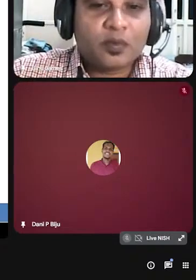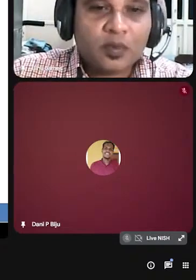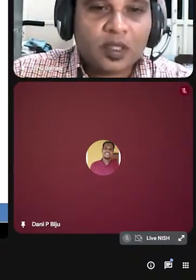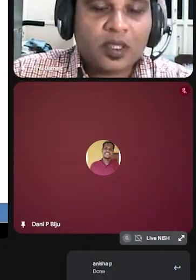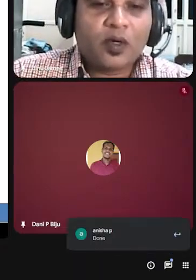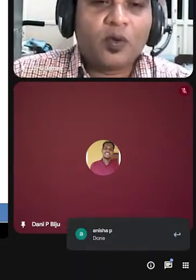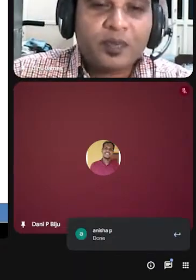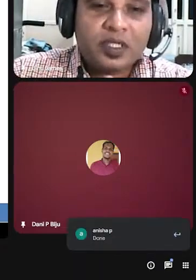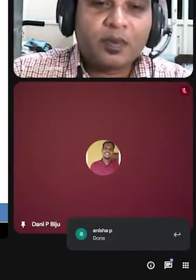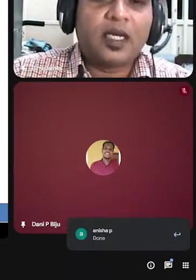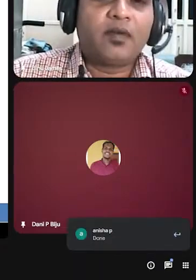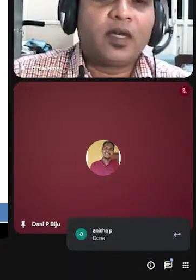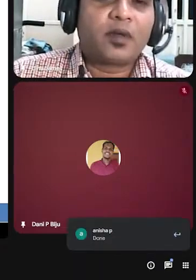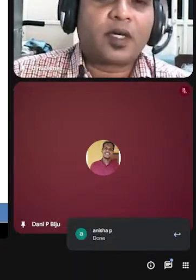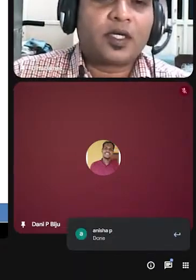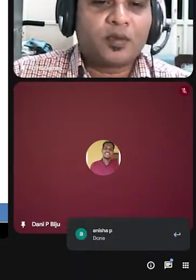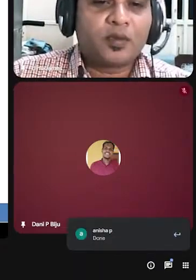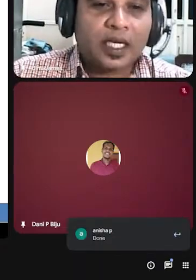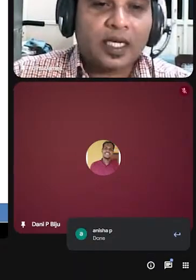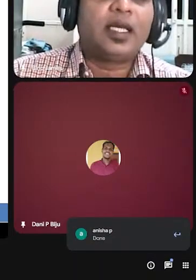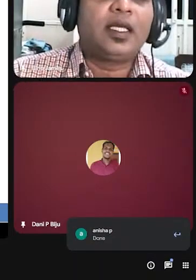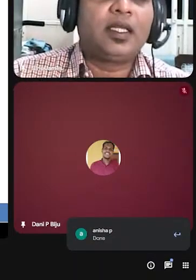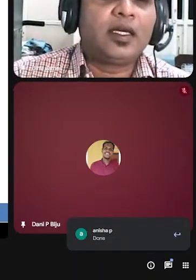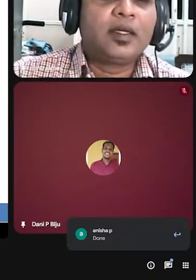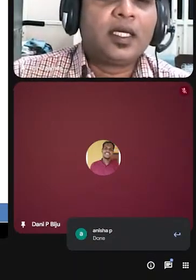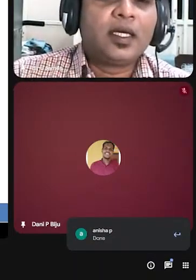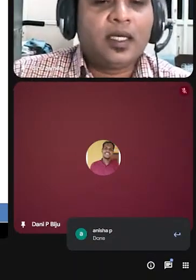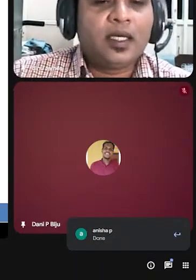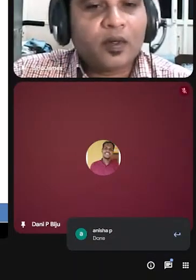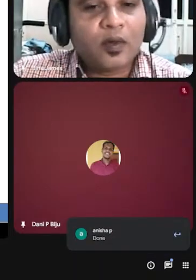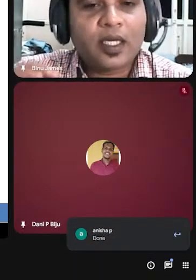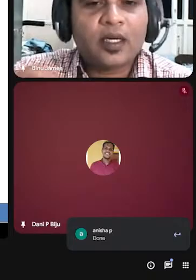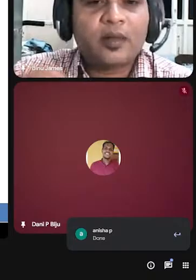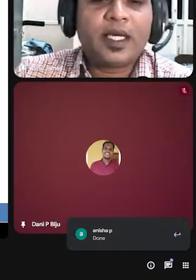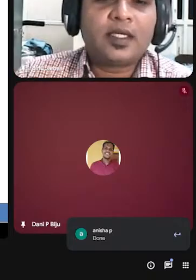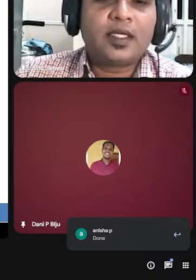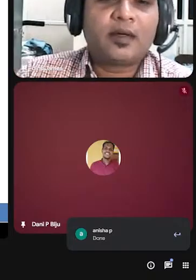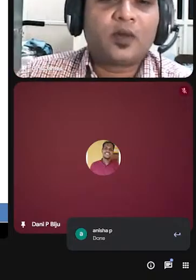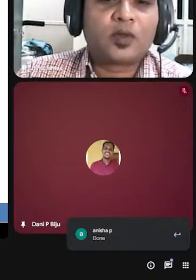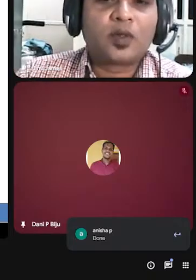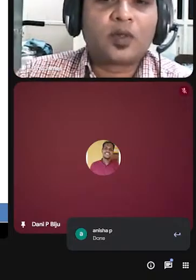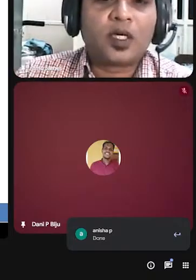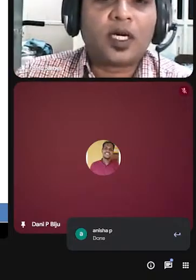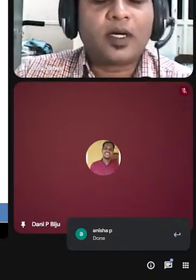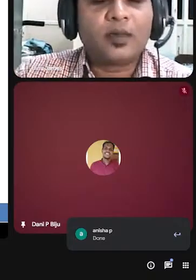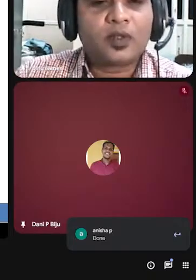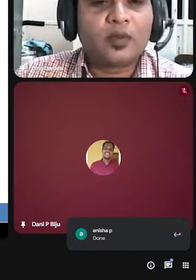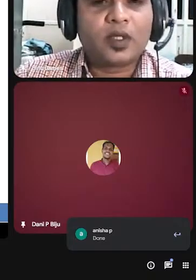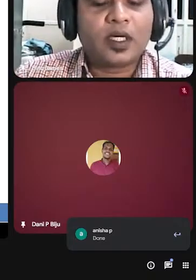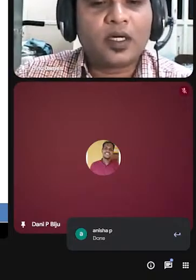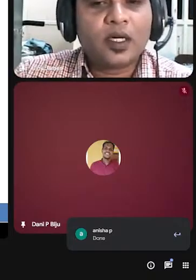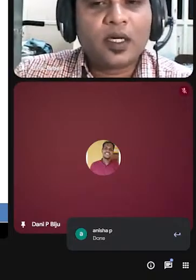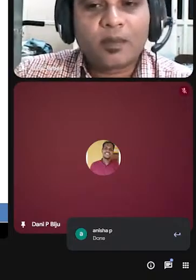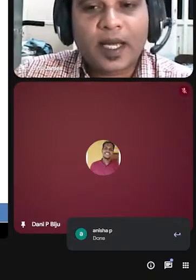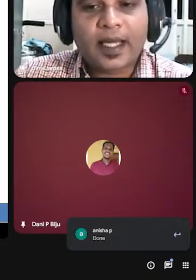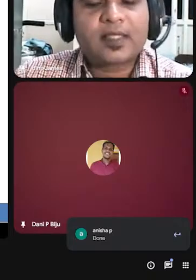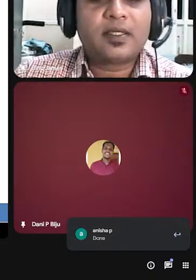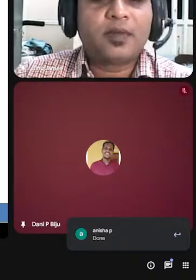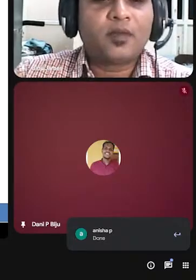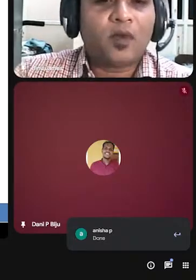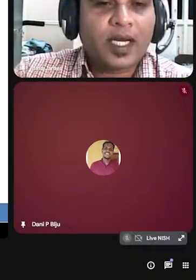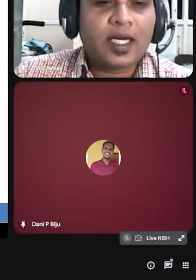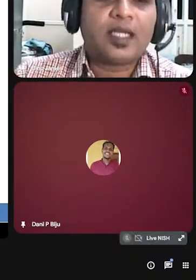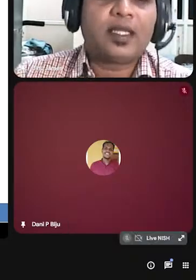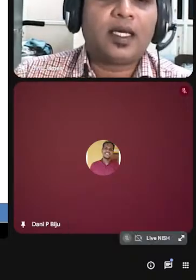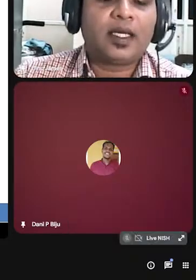ഏറ്റവും ഒപ്റ്റിമൽ ലെവലിലോ ഏറ്റവും നല്ല രീതിയിൽ ഈ രോഗിക്ക് പരിചരണം കൊടുത്തുകൊണ്ട് അവരുടെ ബുദ്ധിമുട്ടുകൾ